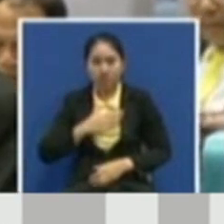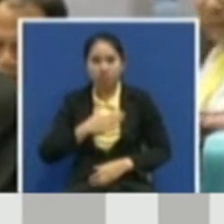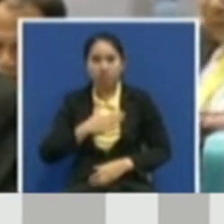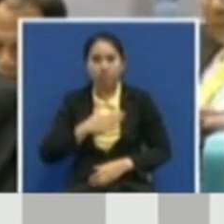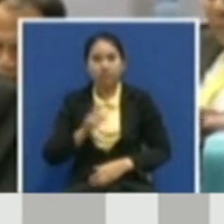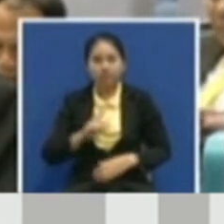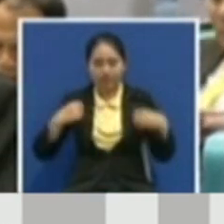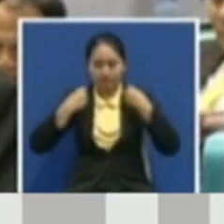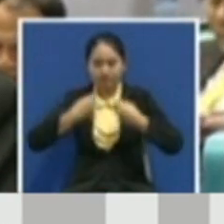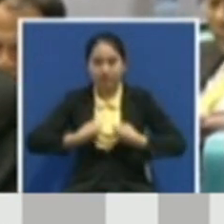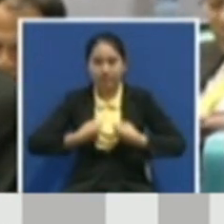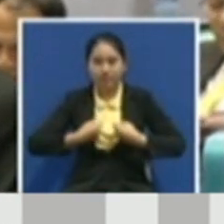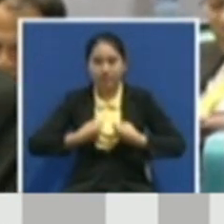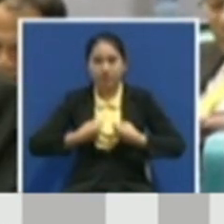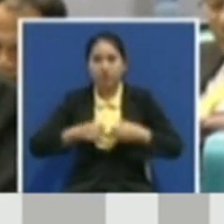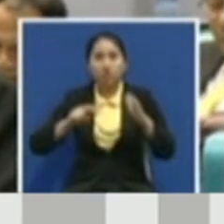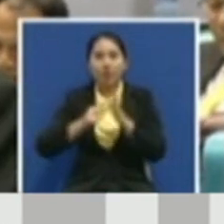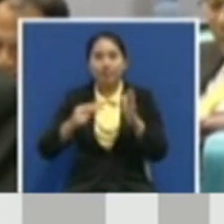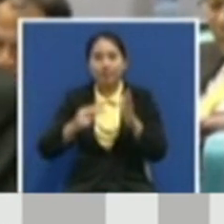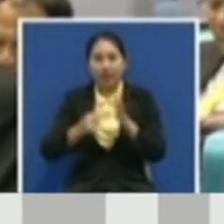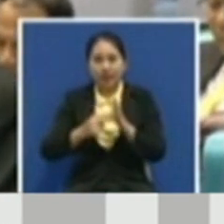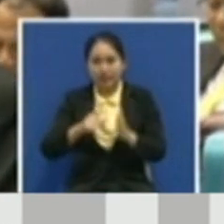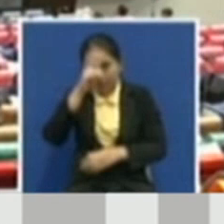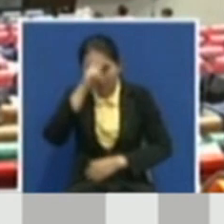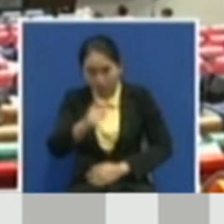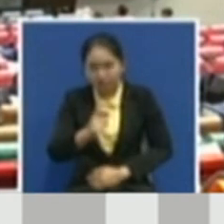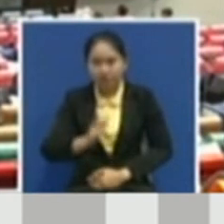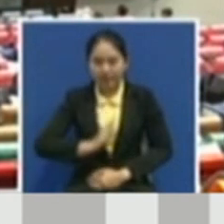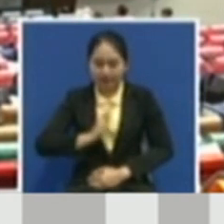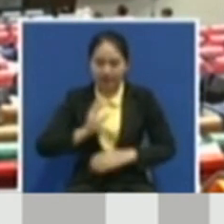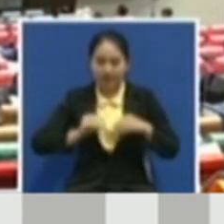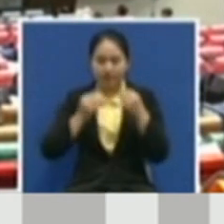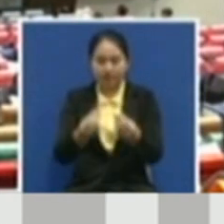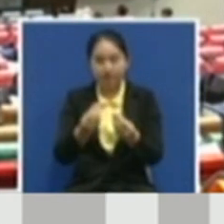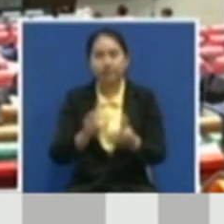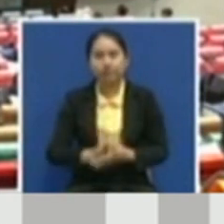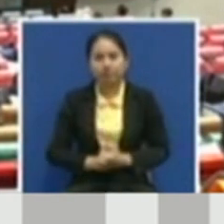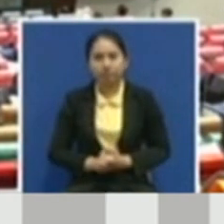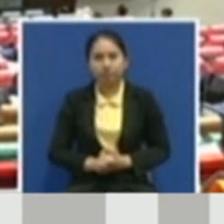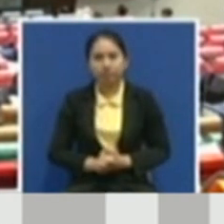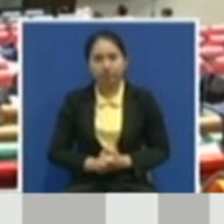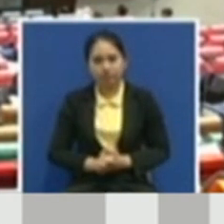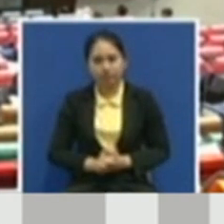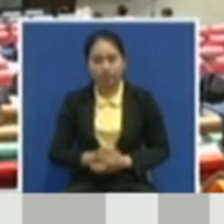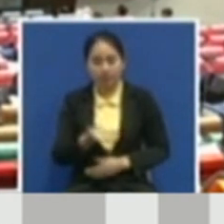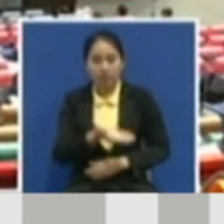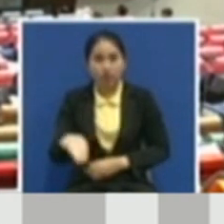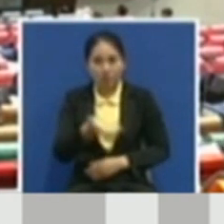ฝรั่งเป๊ะๆเลยเรื่องใส่สูตรผูกไทยเนี่ยไม่ตั้งคำถามกันเลยเลย คือเราเนี่ยมันแบบตั้งแต่ยุค